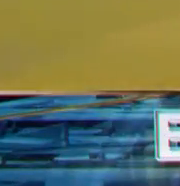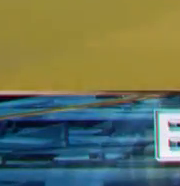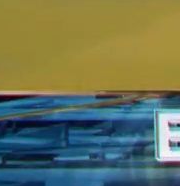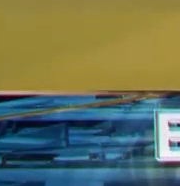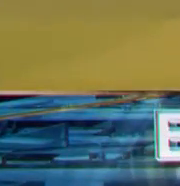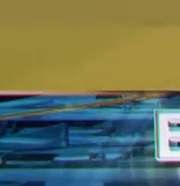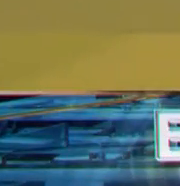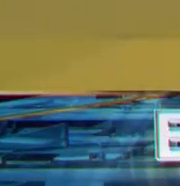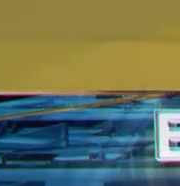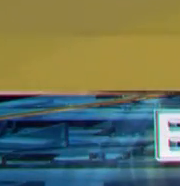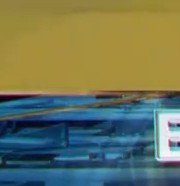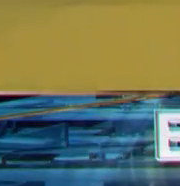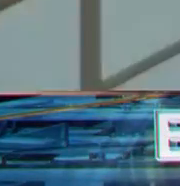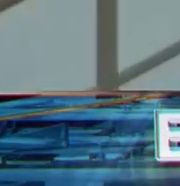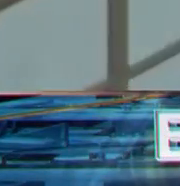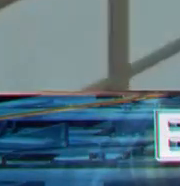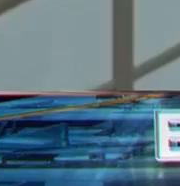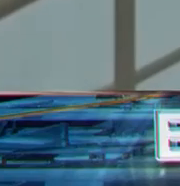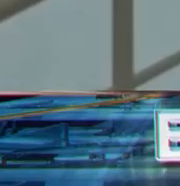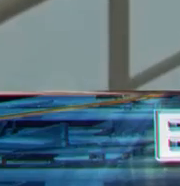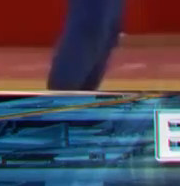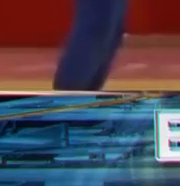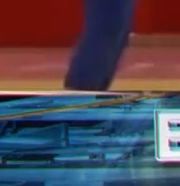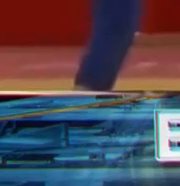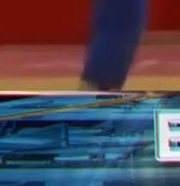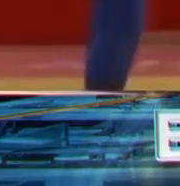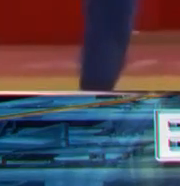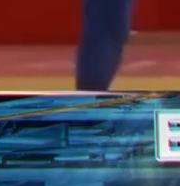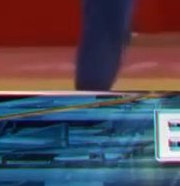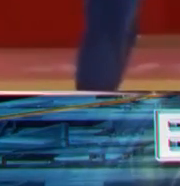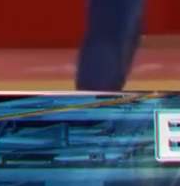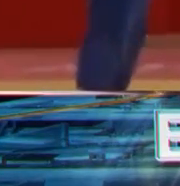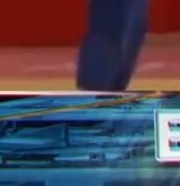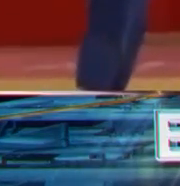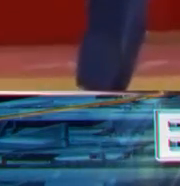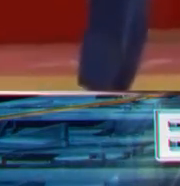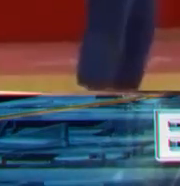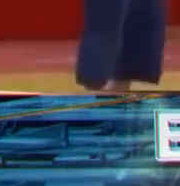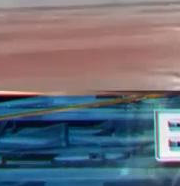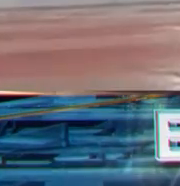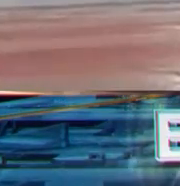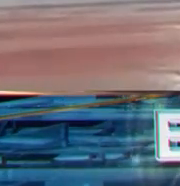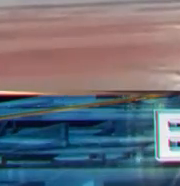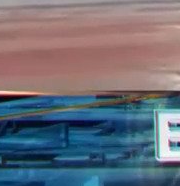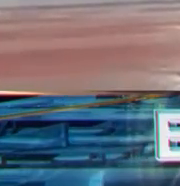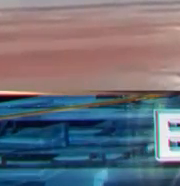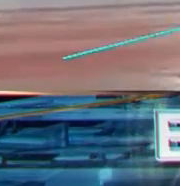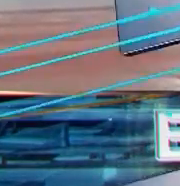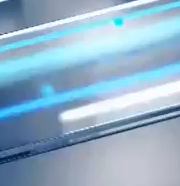Облыс дзюдошылары тышқан жылынан табыспен шықты. Жуырдағы Қазақстан чемпионатында жерлестеріміз 5 медаль жеңіп алды.